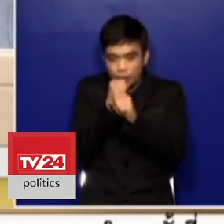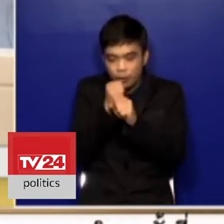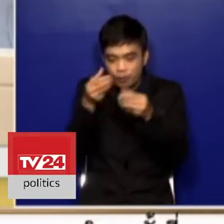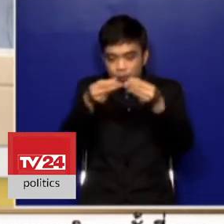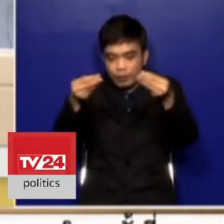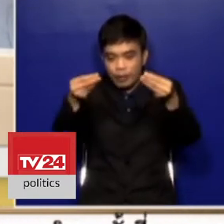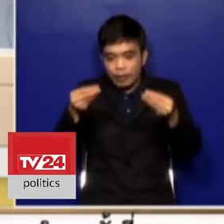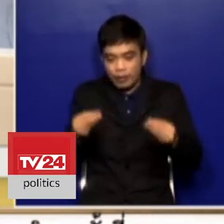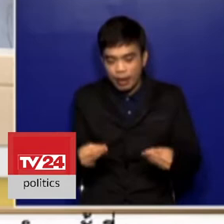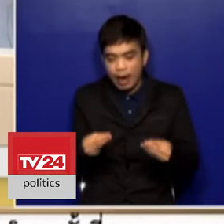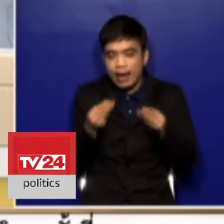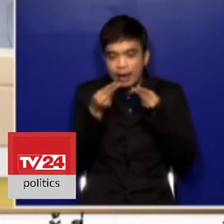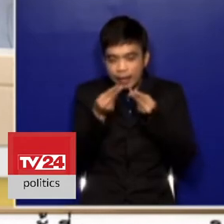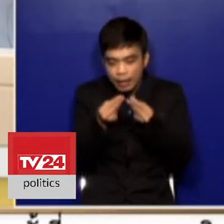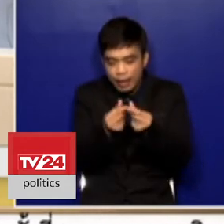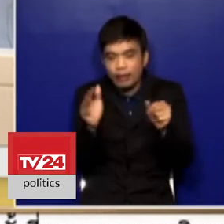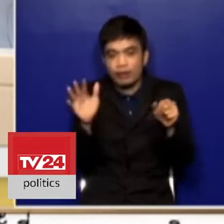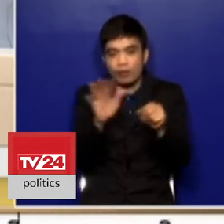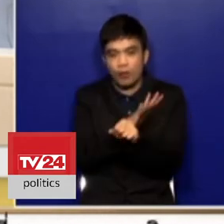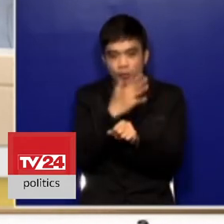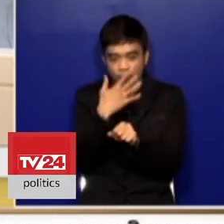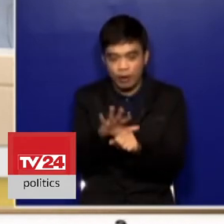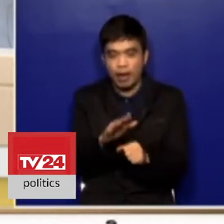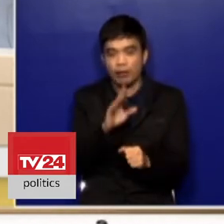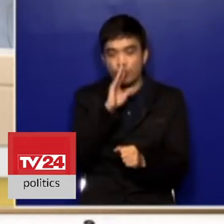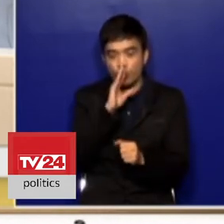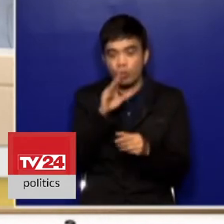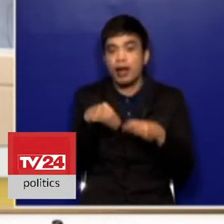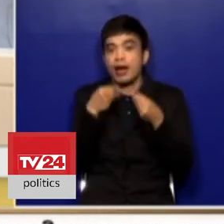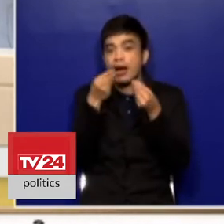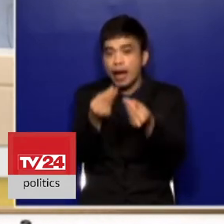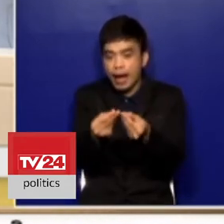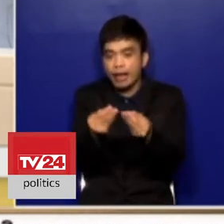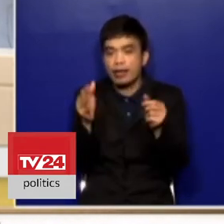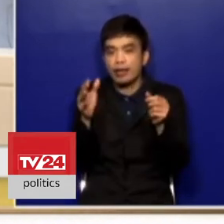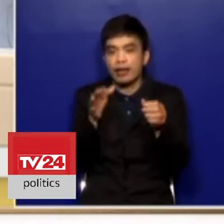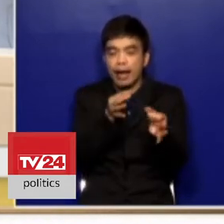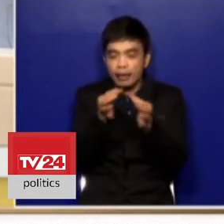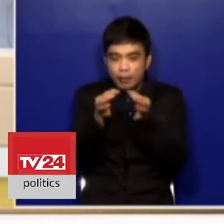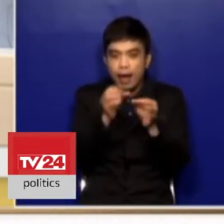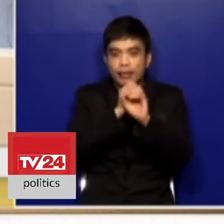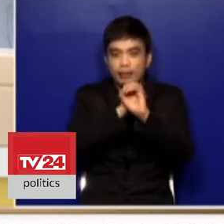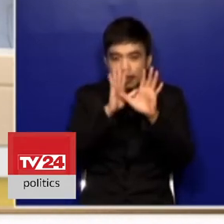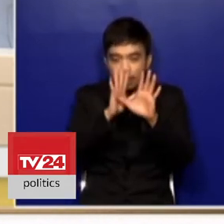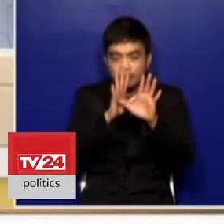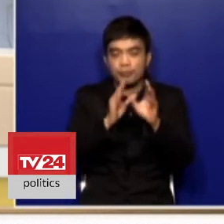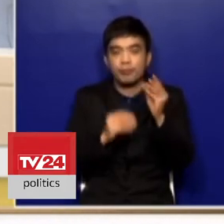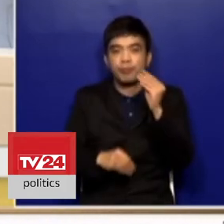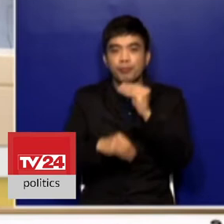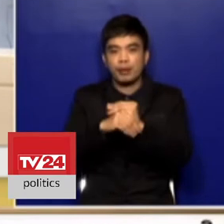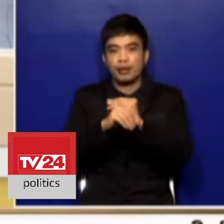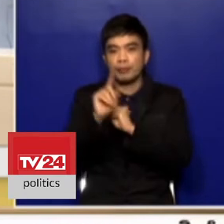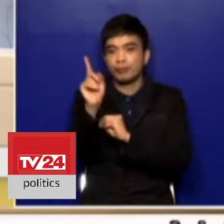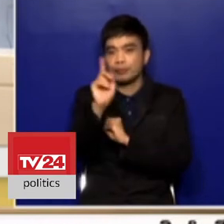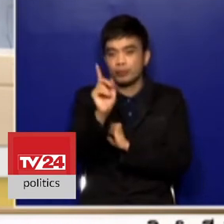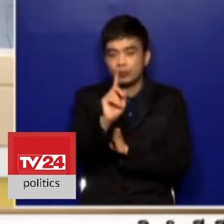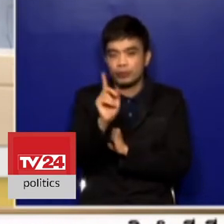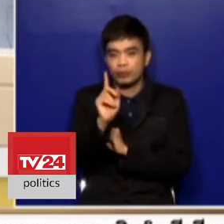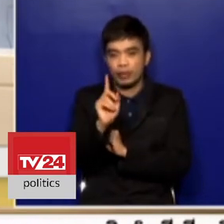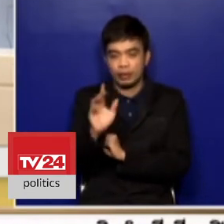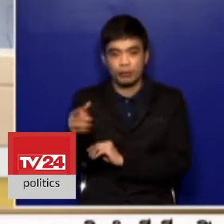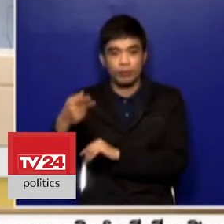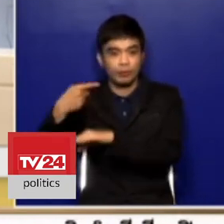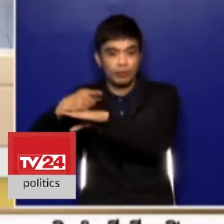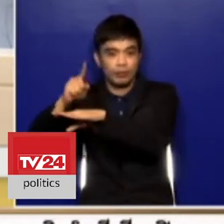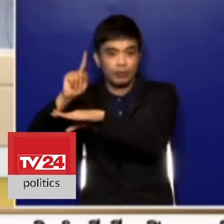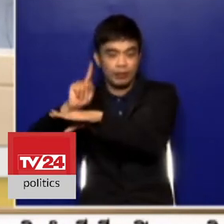คลุมมากอยู่แล้วค่ะจะเพื่อให้มีความสมบูรณ์มากยิ่งขึ้นดิฉันขออภิปรายเพื่อให้ข้อสังเกตเพิ่มจากที่ท่าน